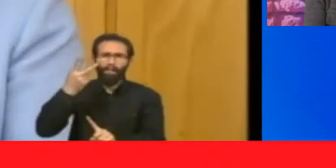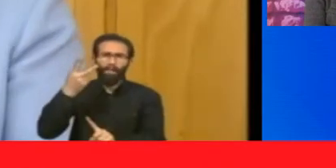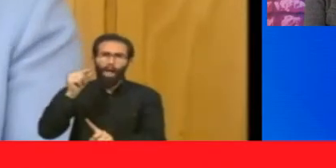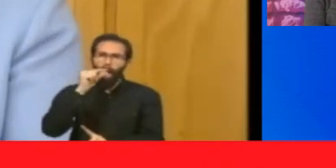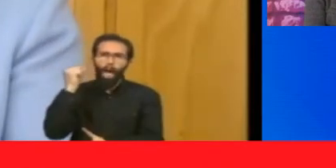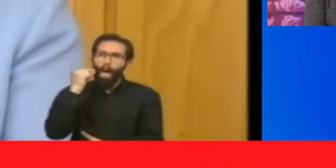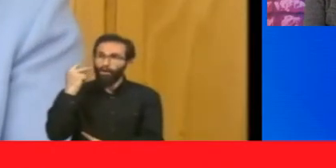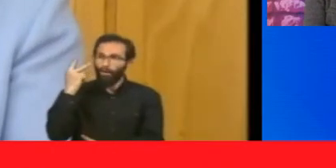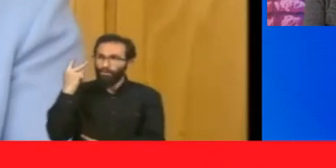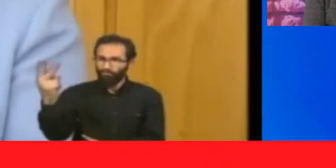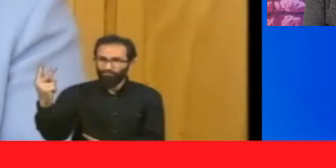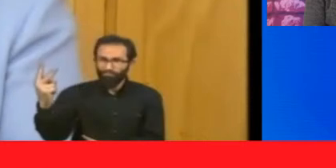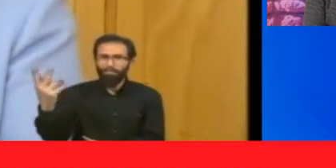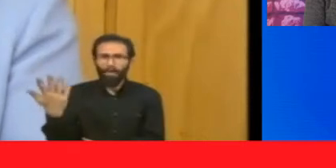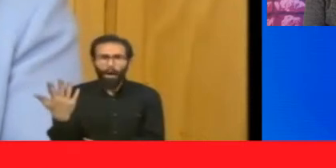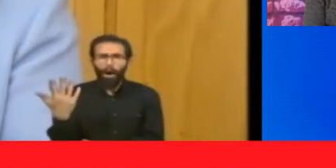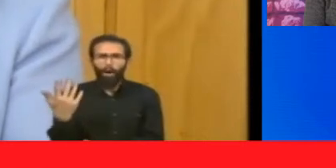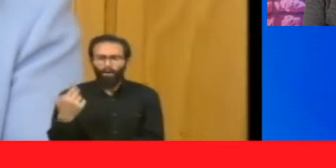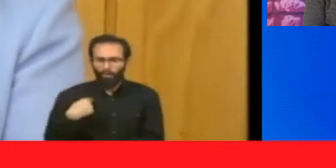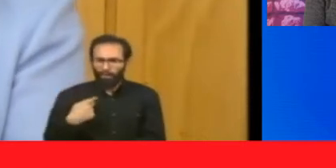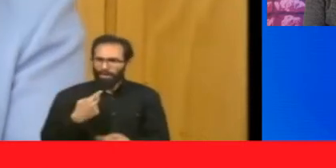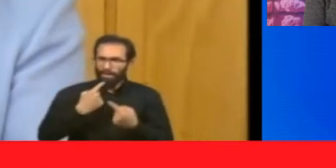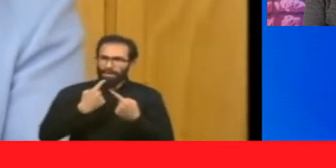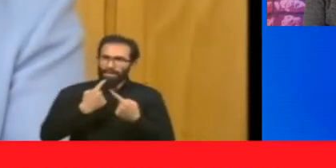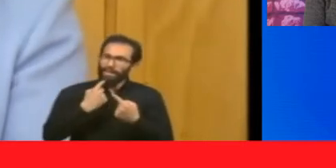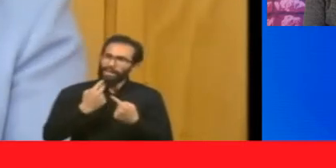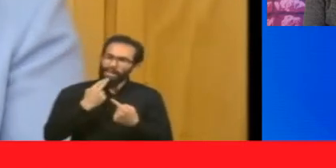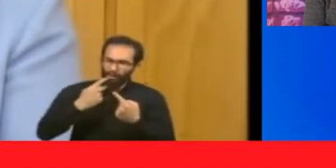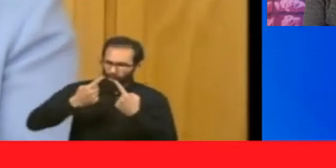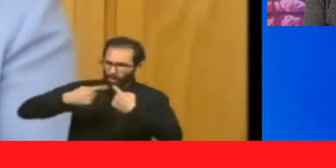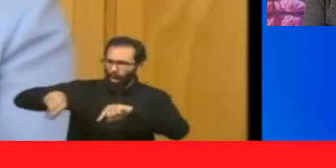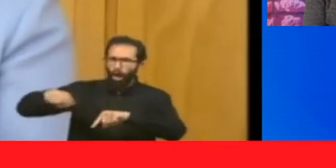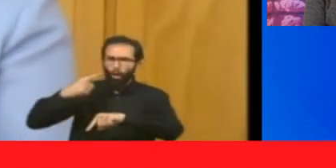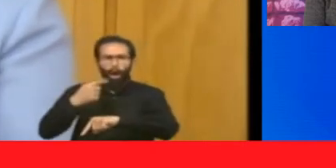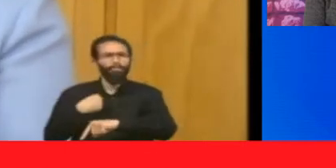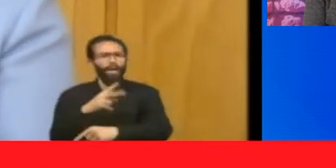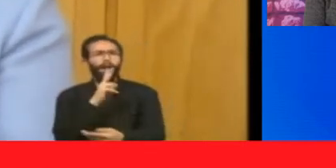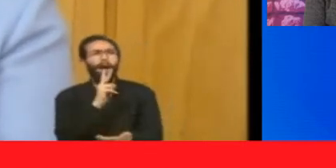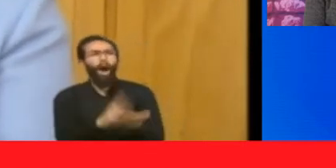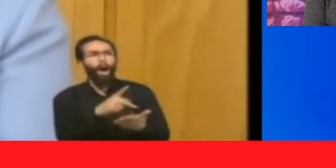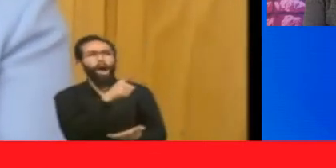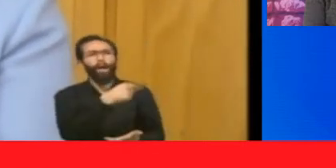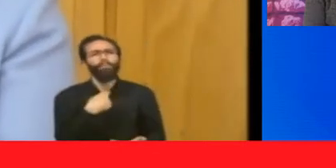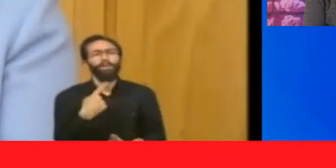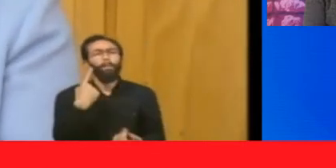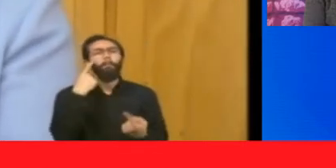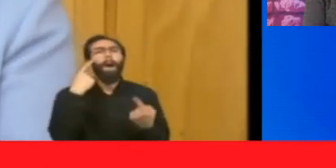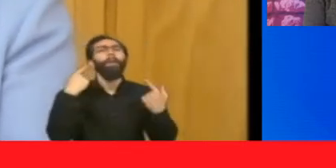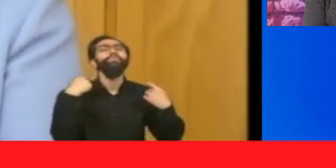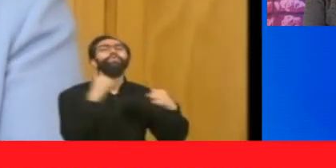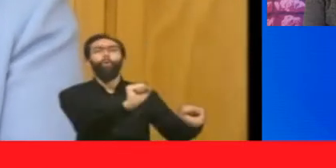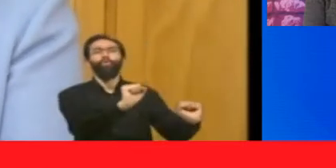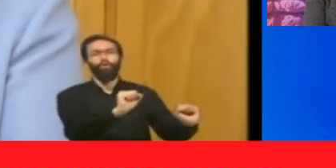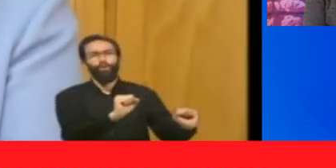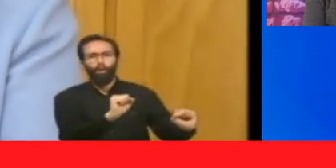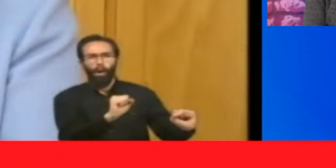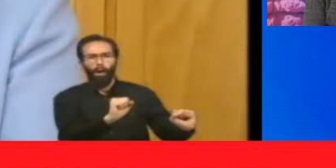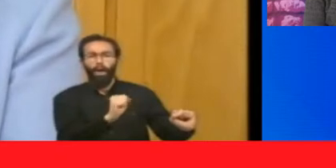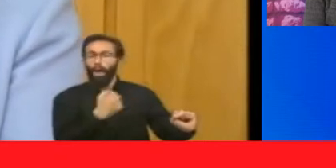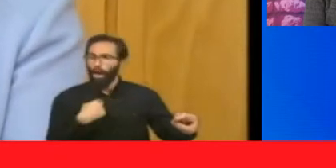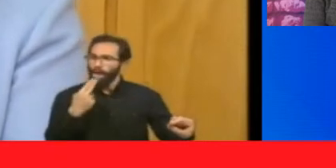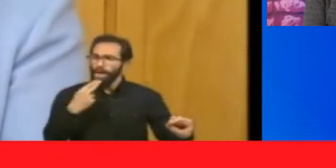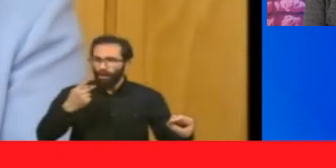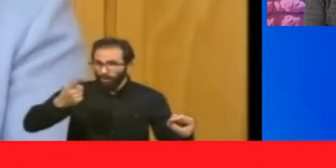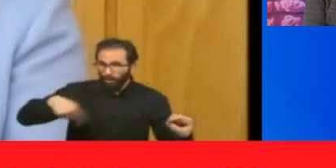biz kadınların nezdinde yok hükmündedir. Bu kararı kadınlar olarak tanımıyoruz.